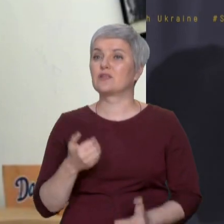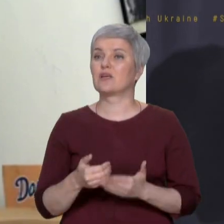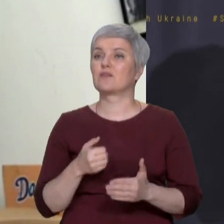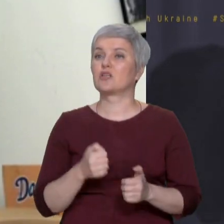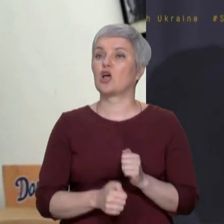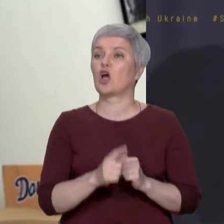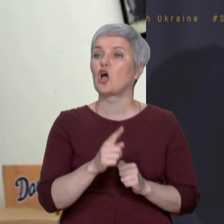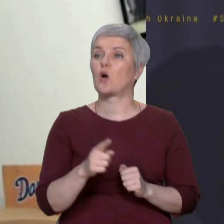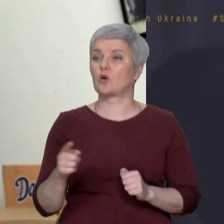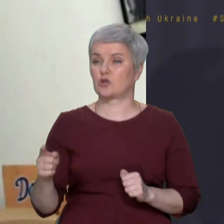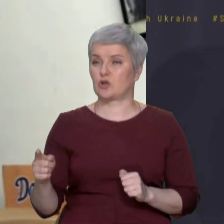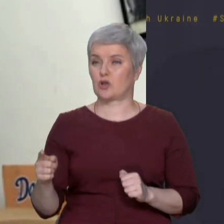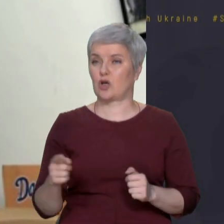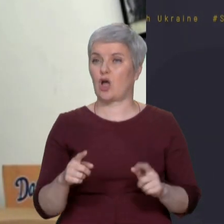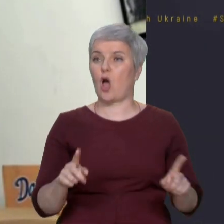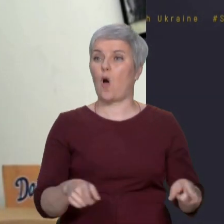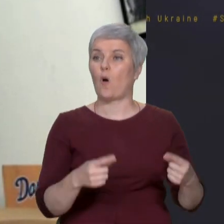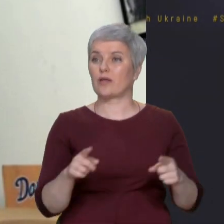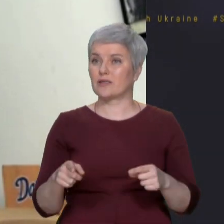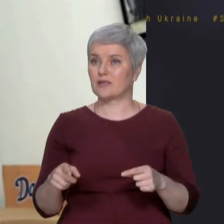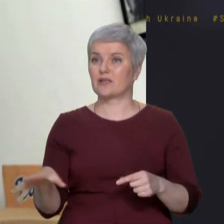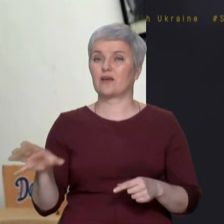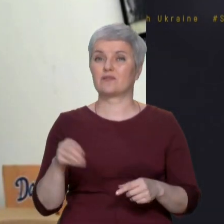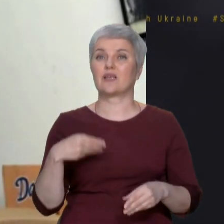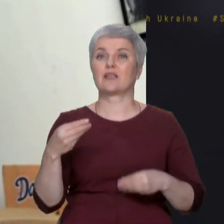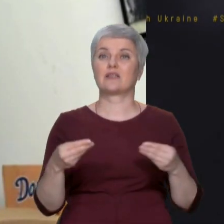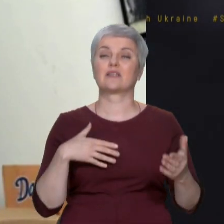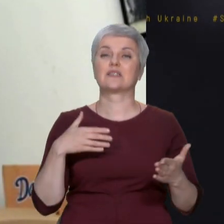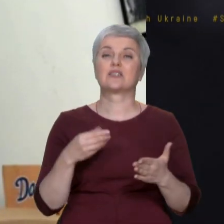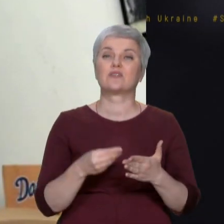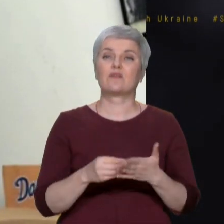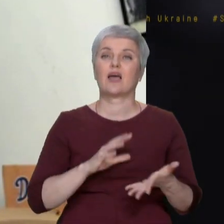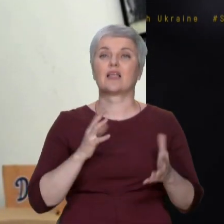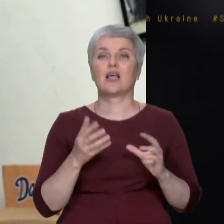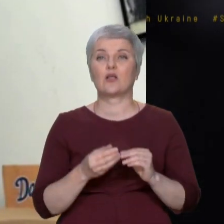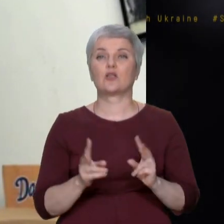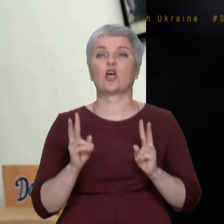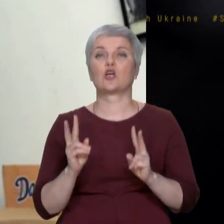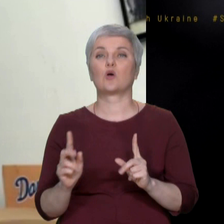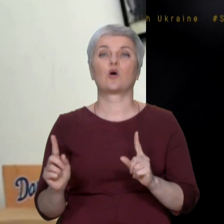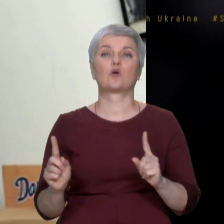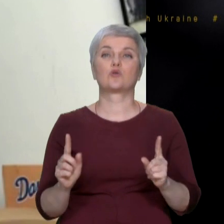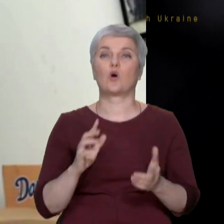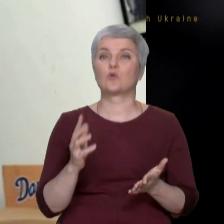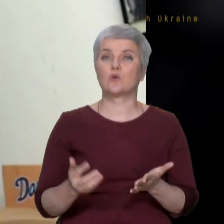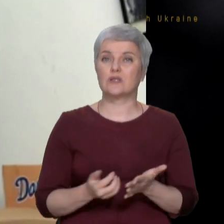організаторів, тому що всі надсилають свої результати, хто чого досягнув цими акціями. І, звісно,